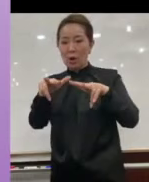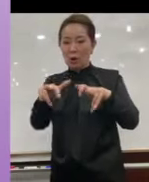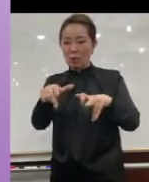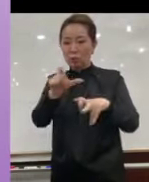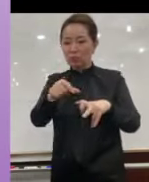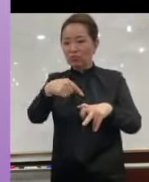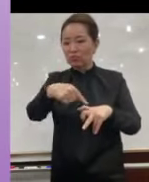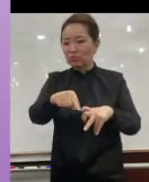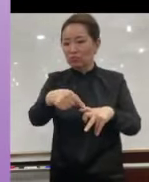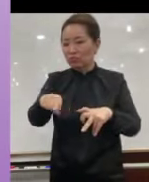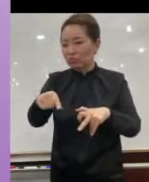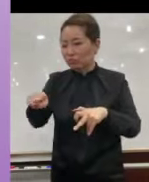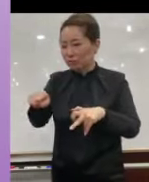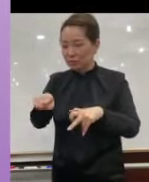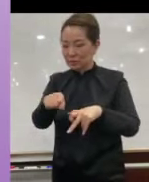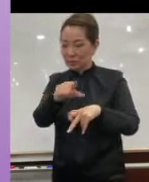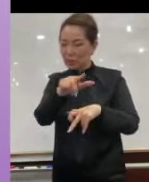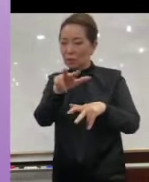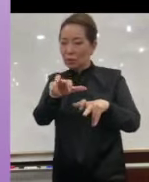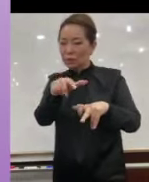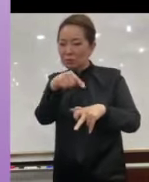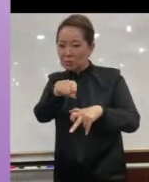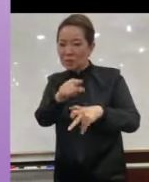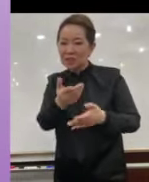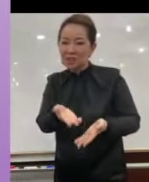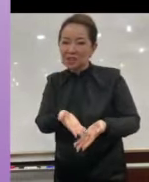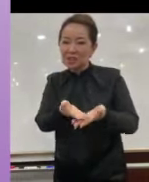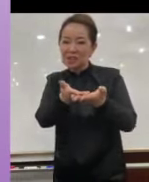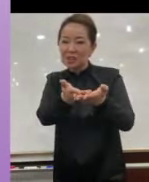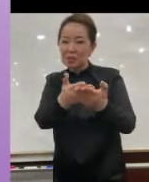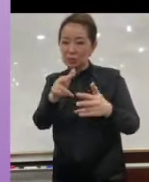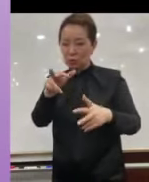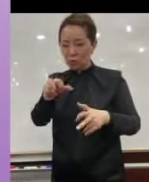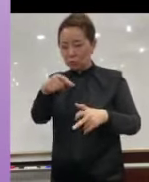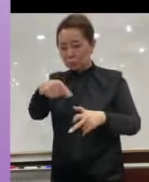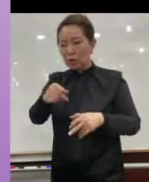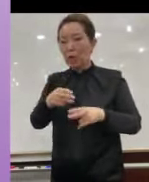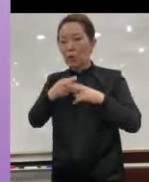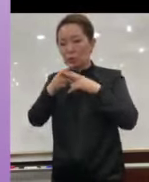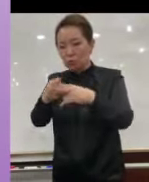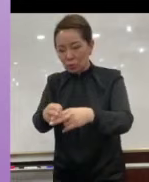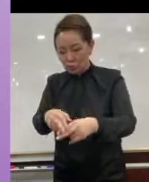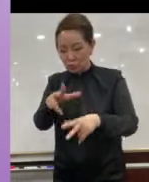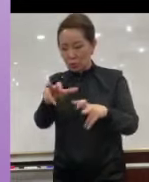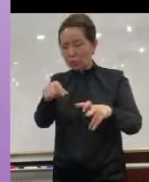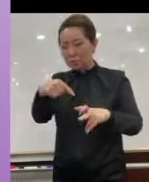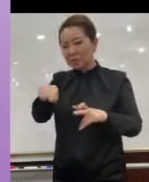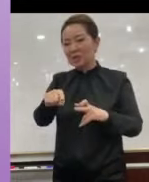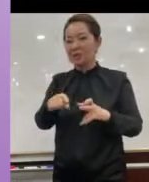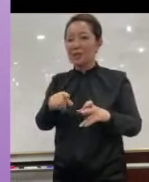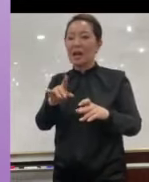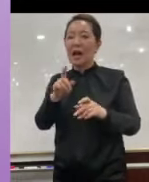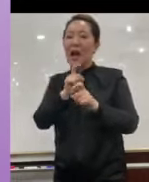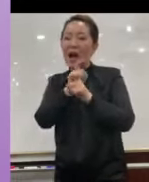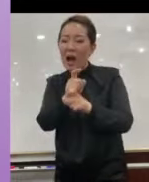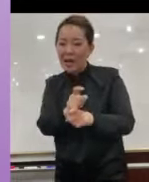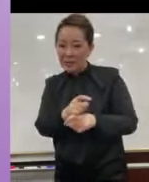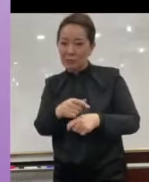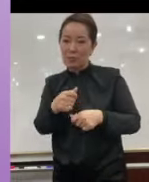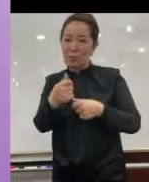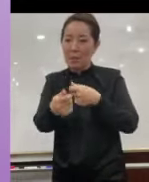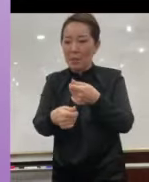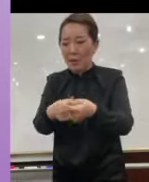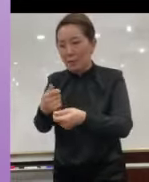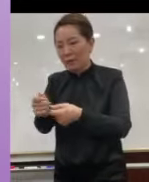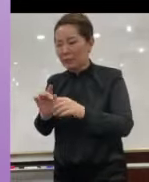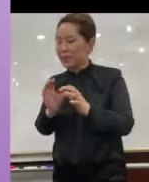нэгэн байдлаар дэмжих, туслах тий ямар нэгэн одоо дэмжлэг үзүүлэх, ямар нэгэн халамж үзүүлэх гэсэн